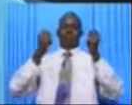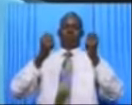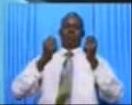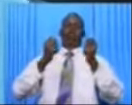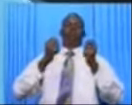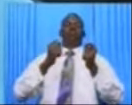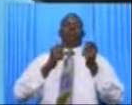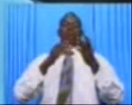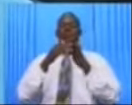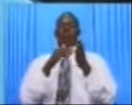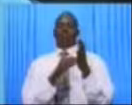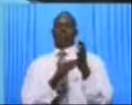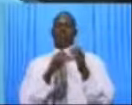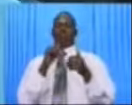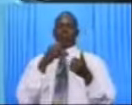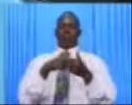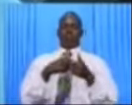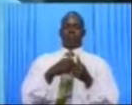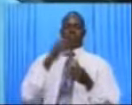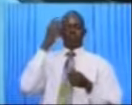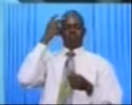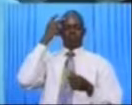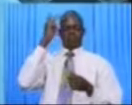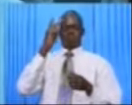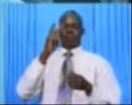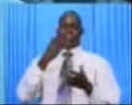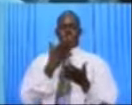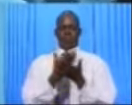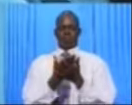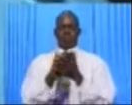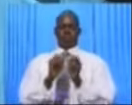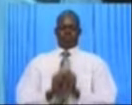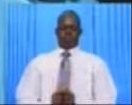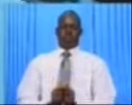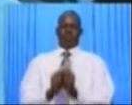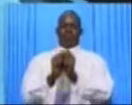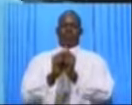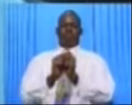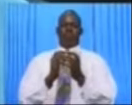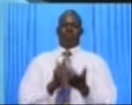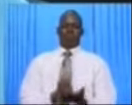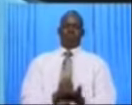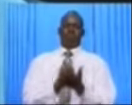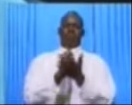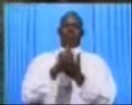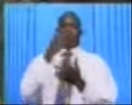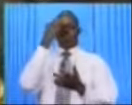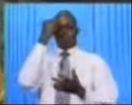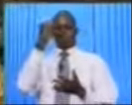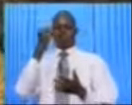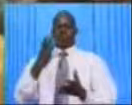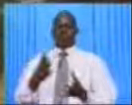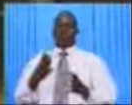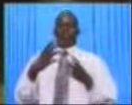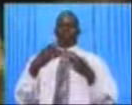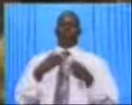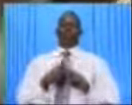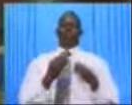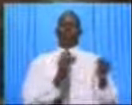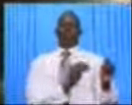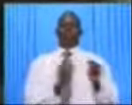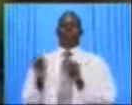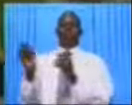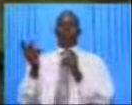difficile, et nous pensons que c'est pertinent de les accompagner, de les aider. C'est pourquoi j'ai accepté ce parrainage. En organisant ce